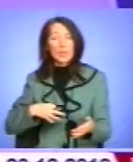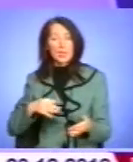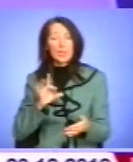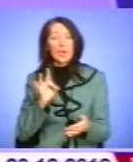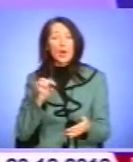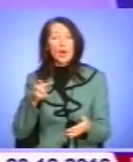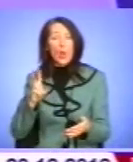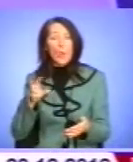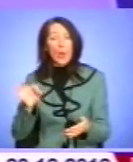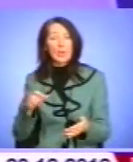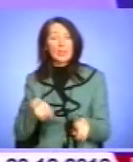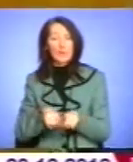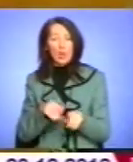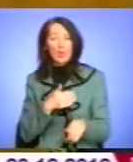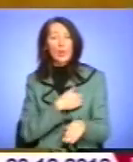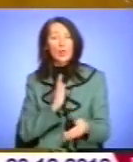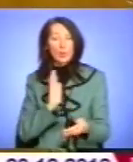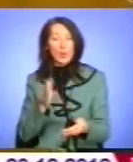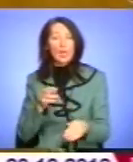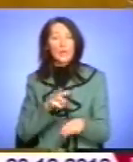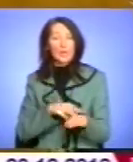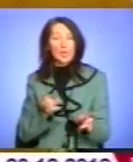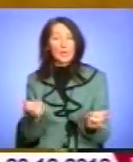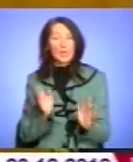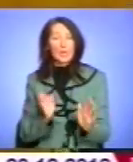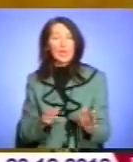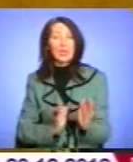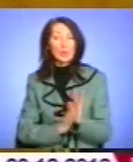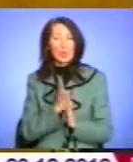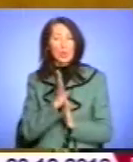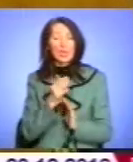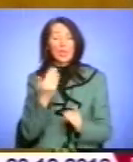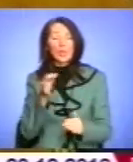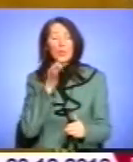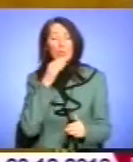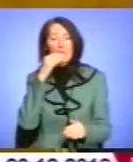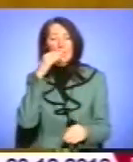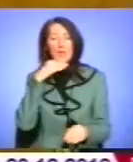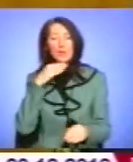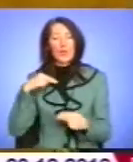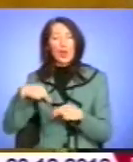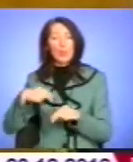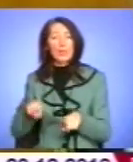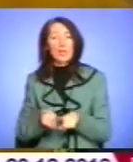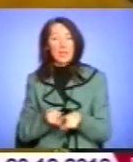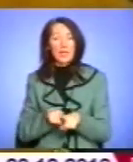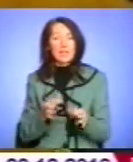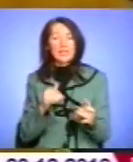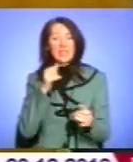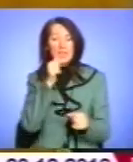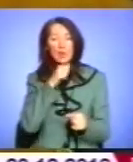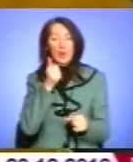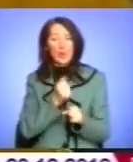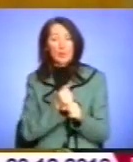правоохоронцем. Треба тільки підрости. Тобі подобається татова робота? Так. Скільки років ви працюєте в міліції? 16